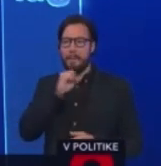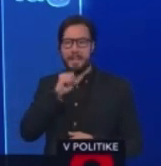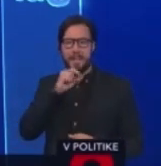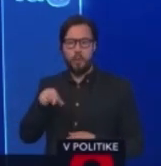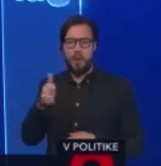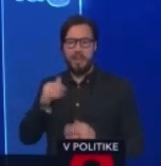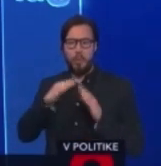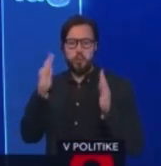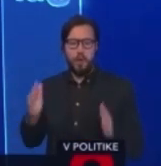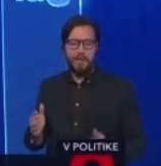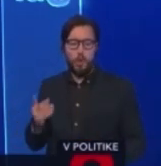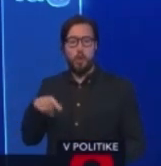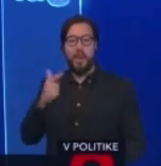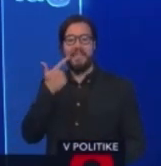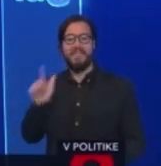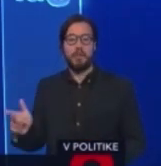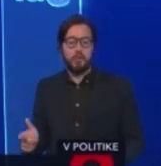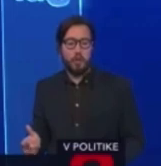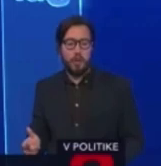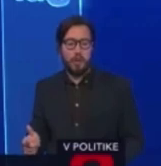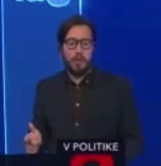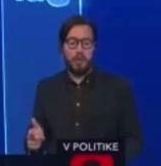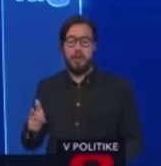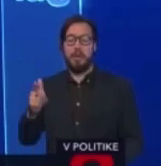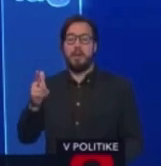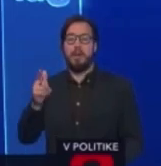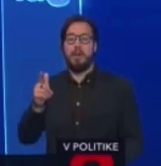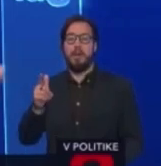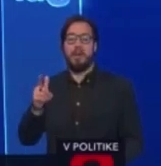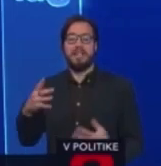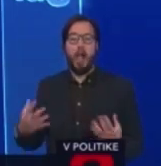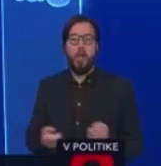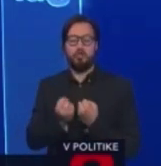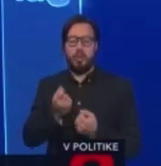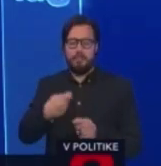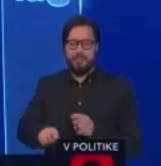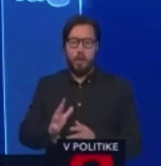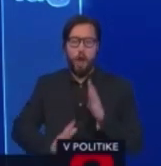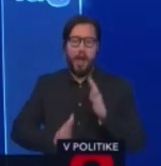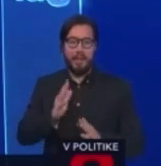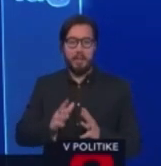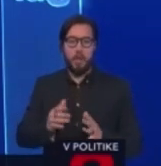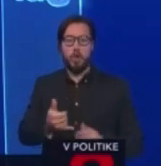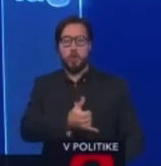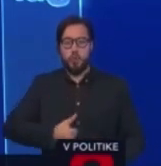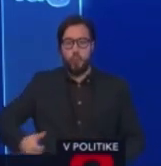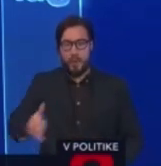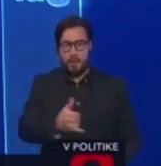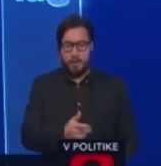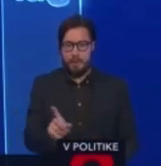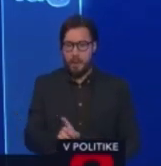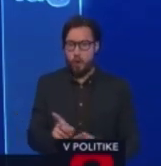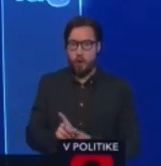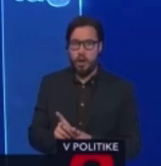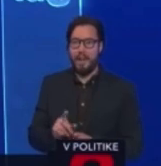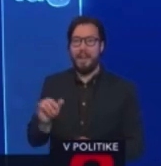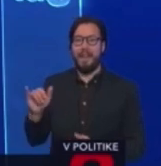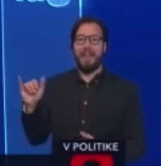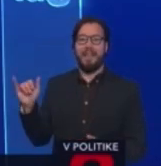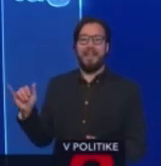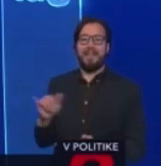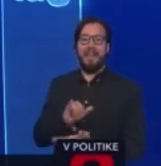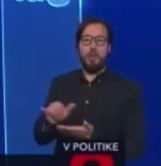jednej budove ich tam bolo zo 200 eh ohne vo v onom mali založené v tých eh súdoch Už sme boli ako na predmestí New Yorku